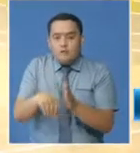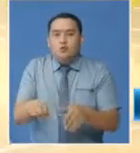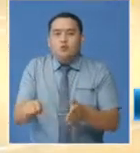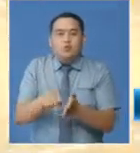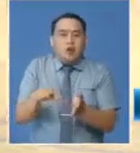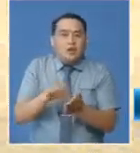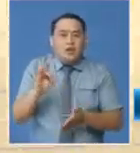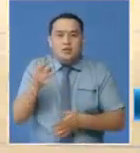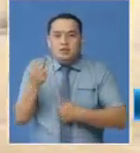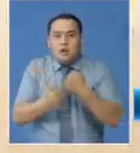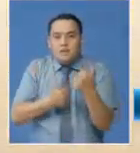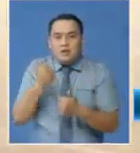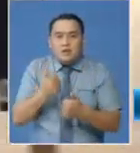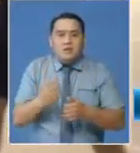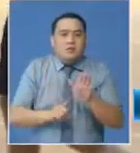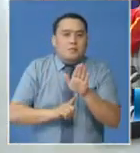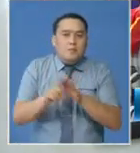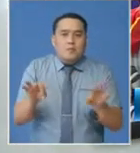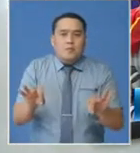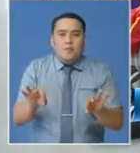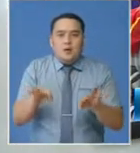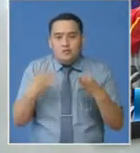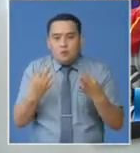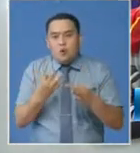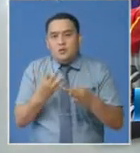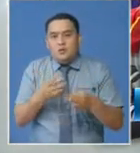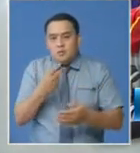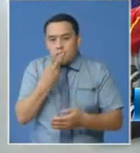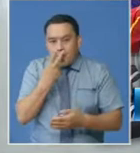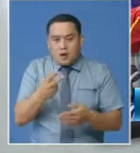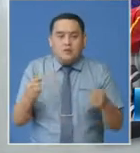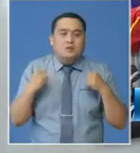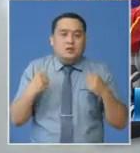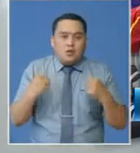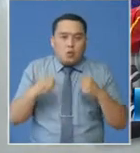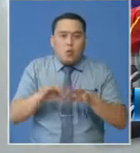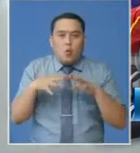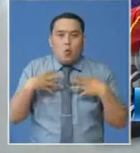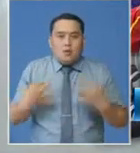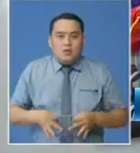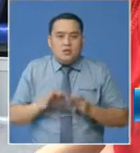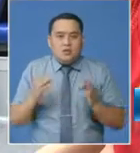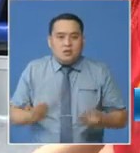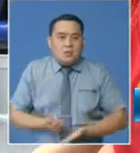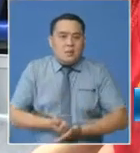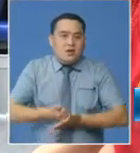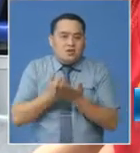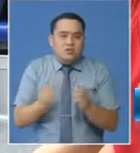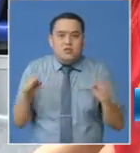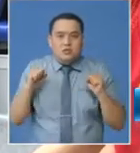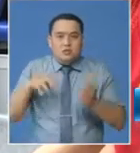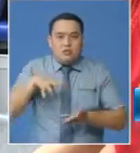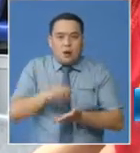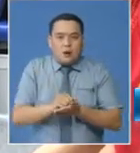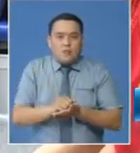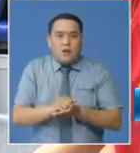участия в республиканских соревнованиях. Старты также позволяют на деле пропагандировать здоровый образ жизни и приобщать детей к занятиям физкультурой и